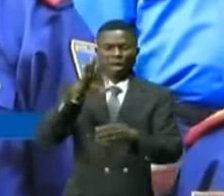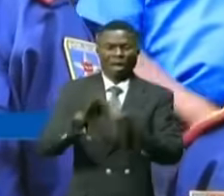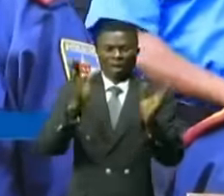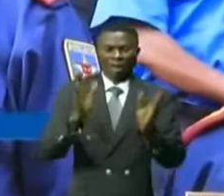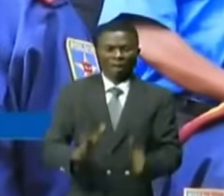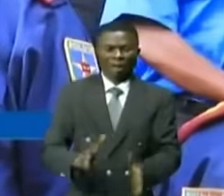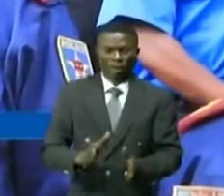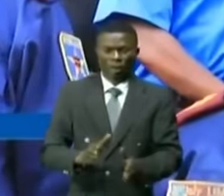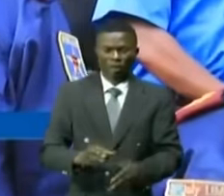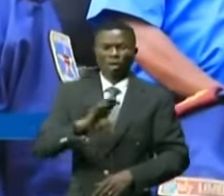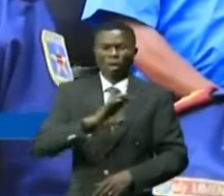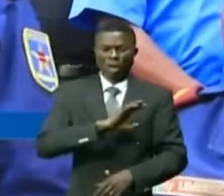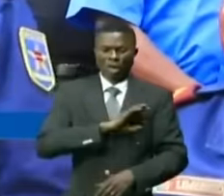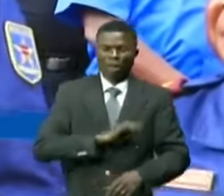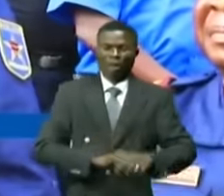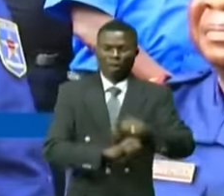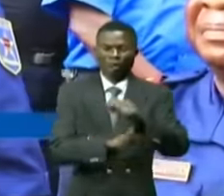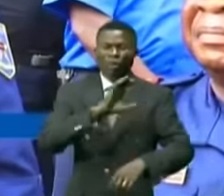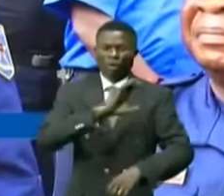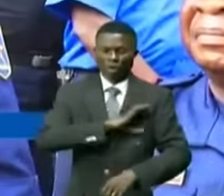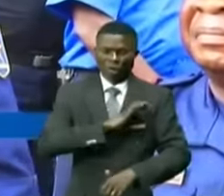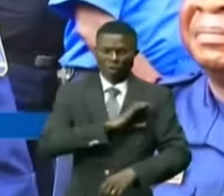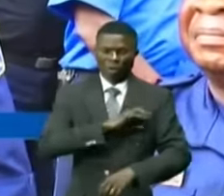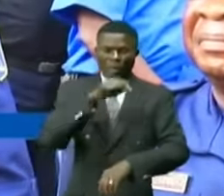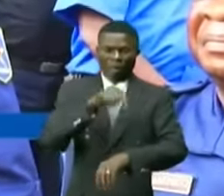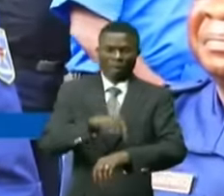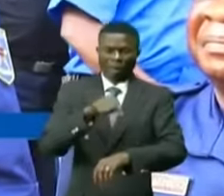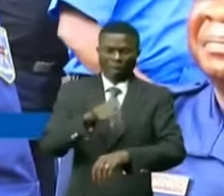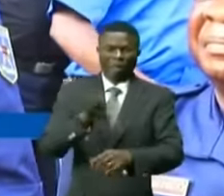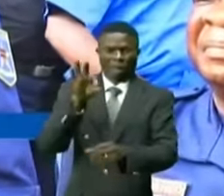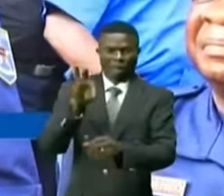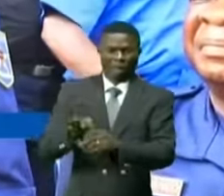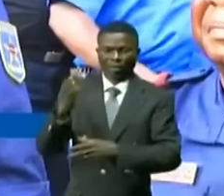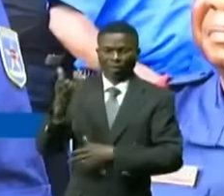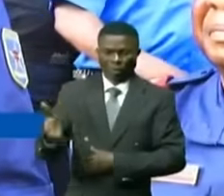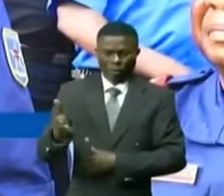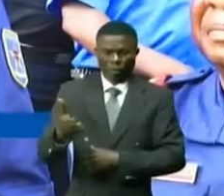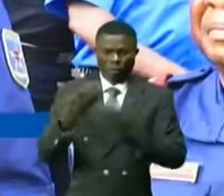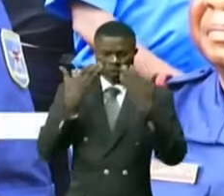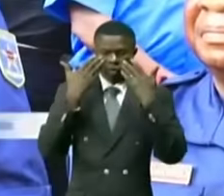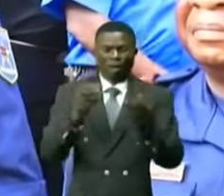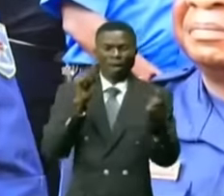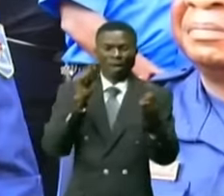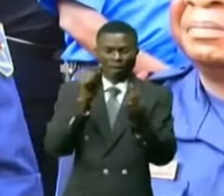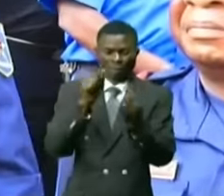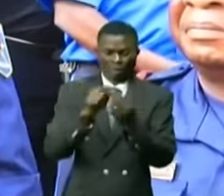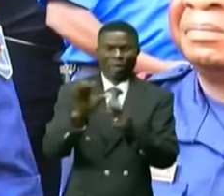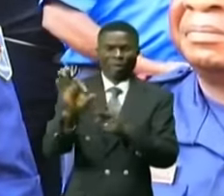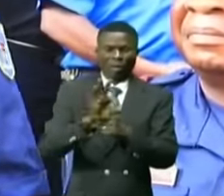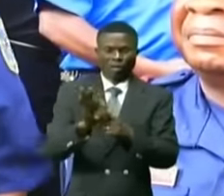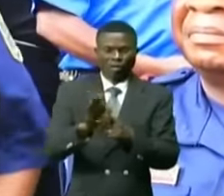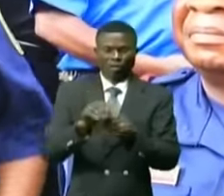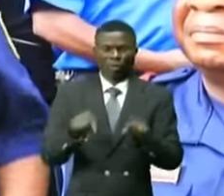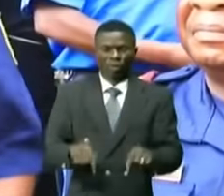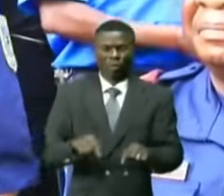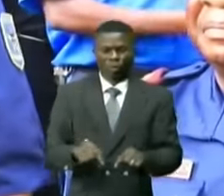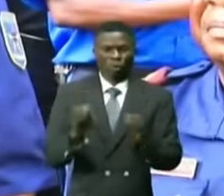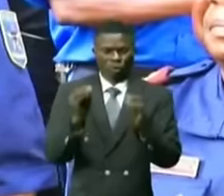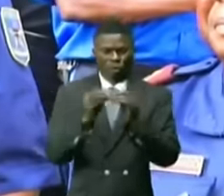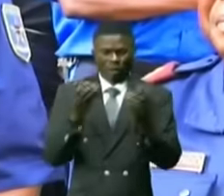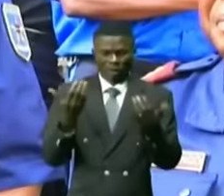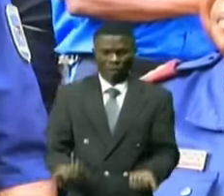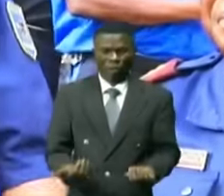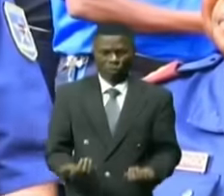l'homme policier, pendant cette période électorale. Voilà les directives que l'inspecteur général de la police vient de